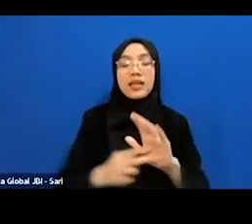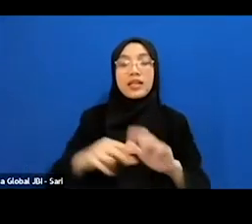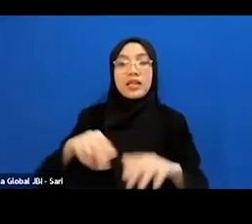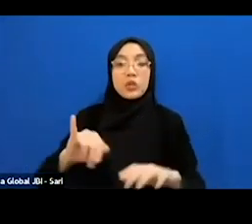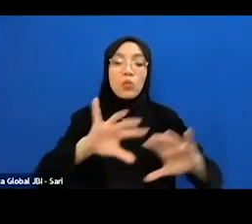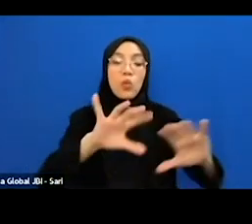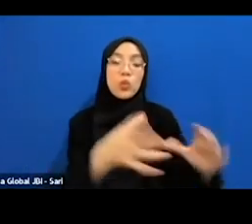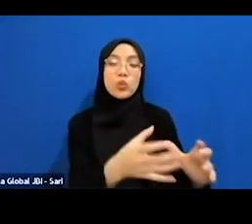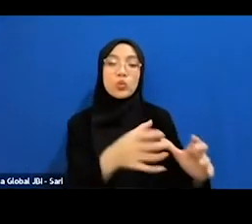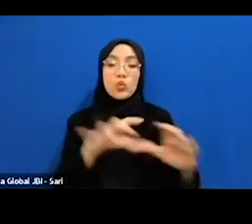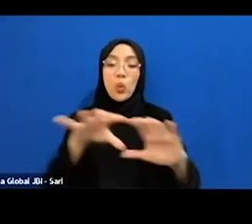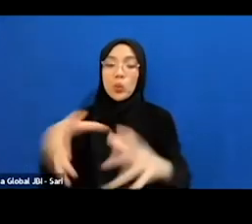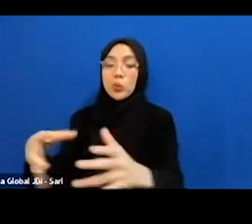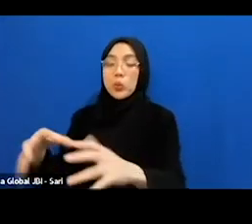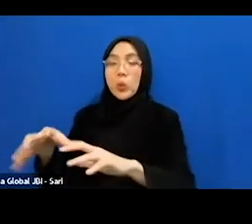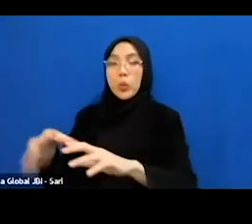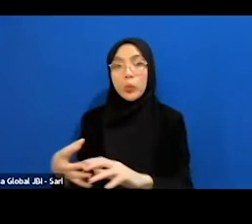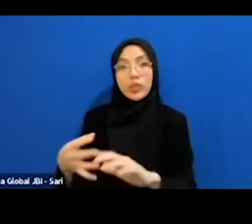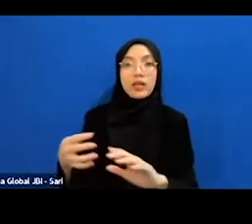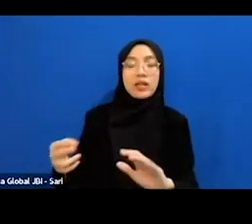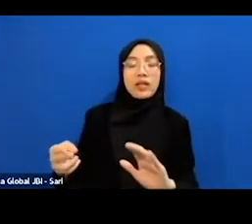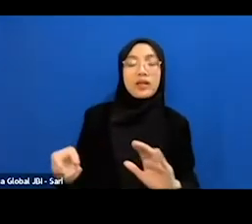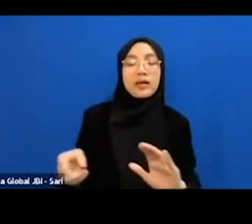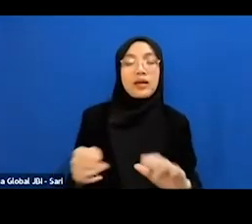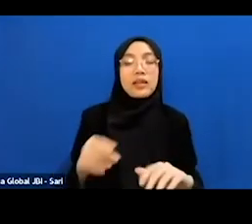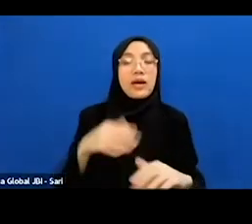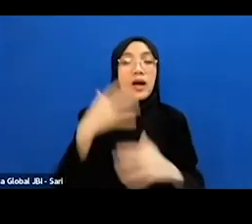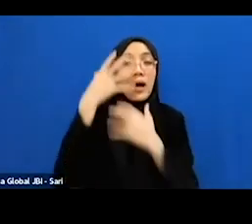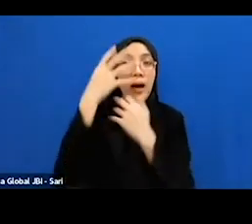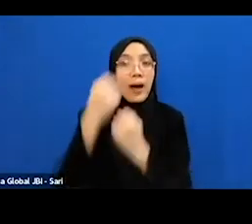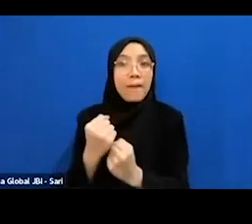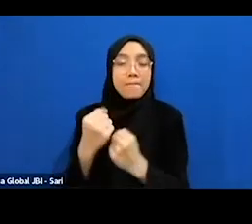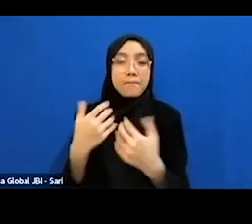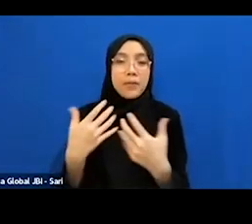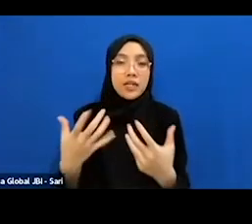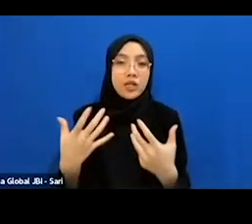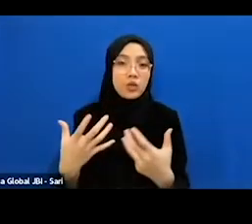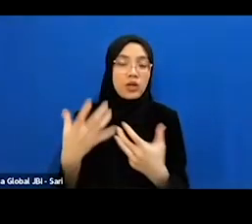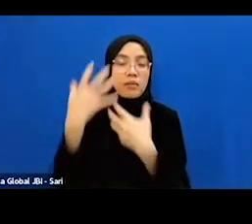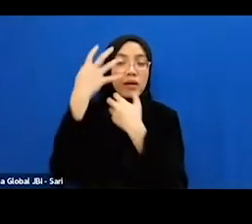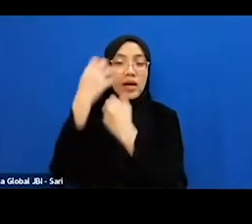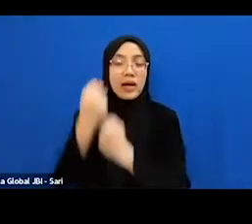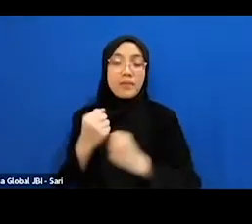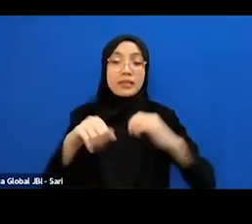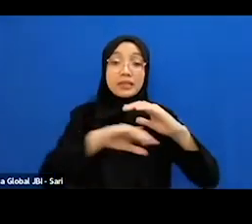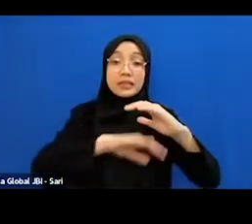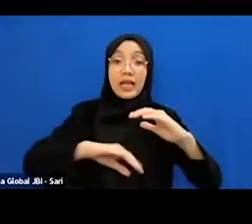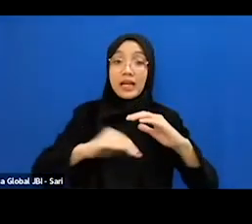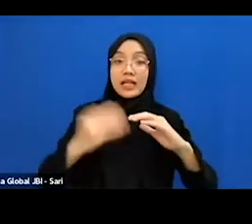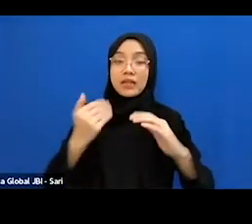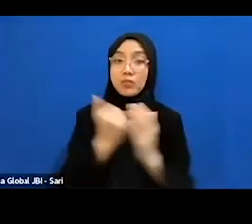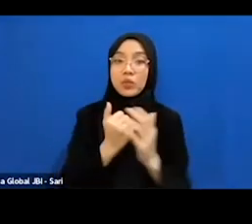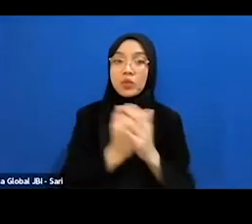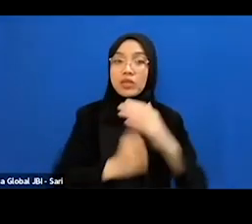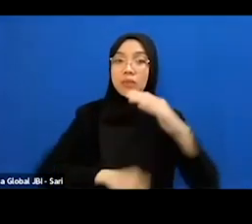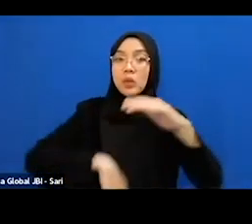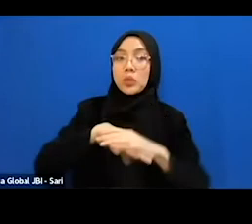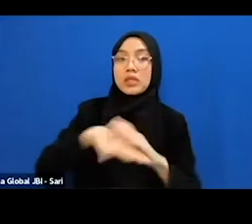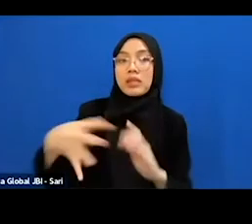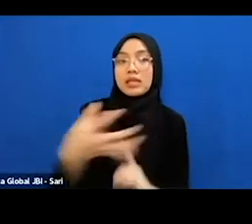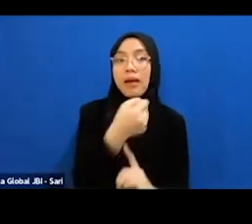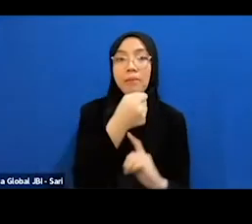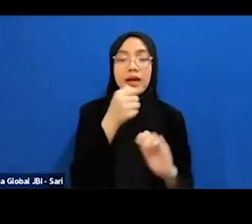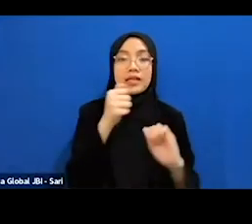tertentu yang harapannya adalah standar tadi dipenuhi sehingga